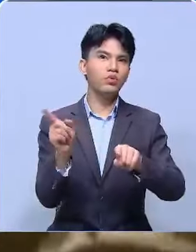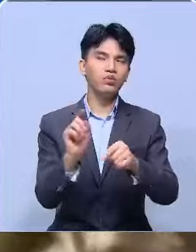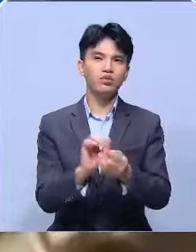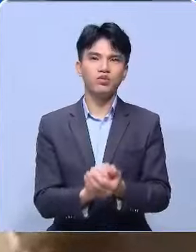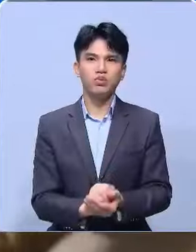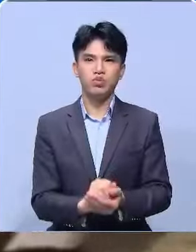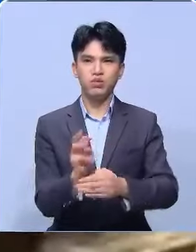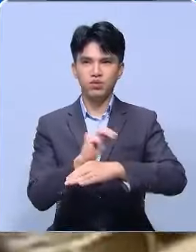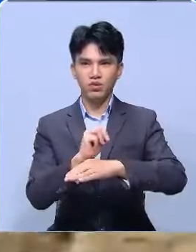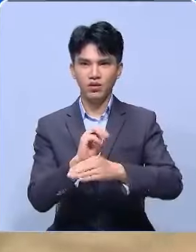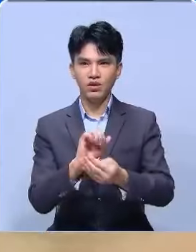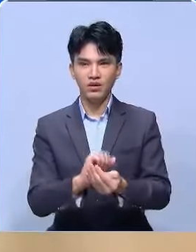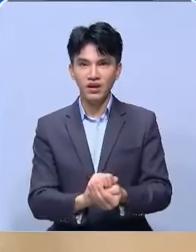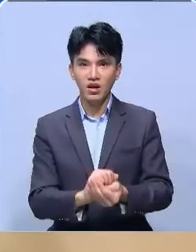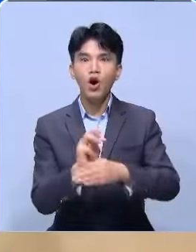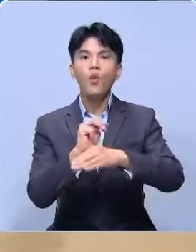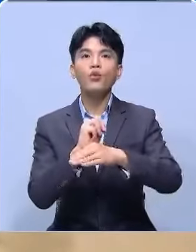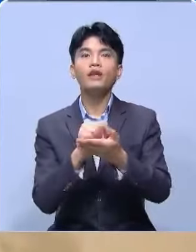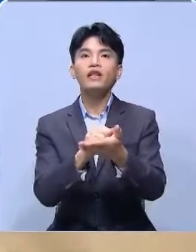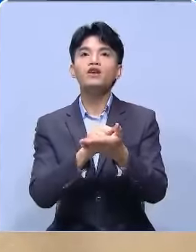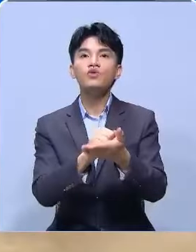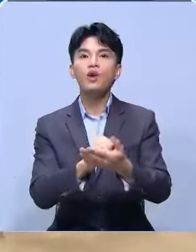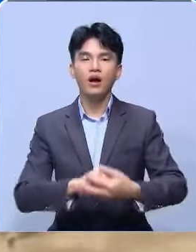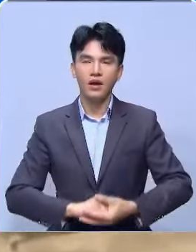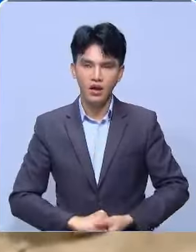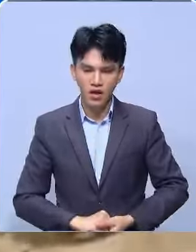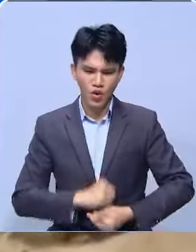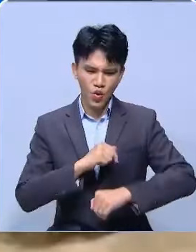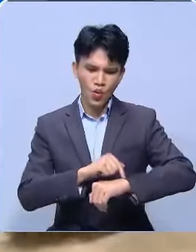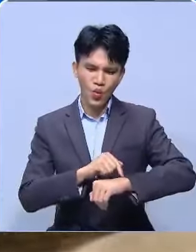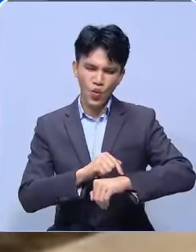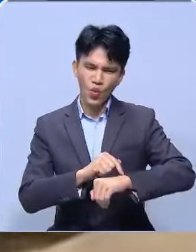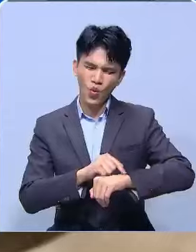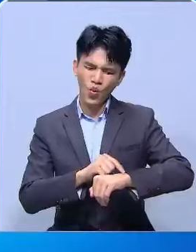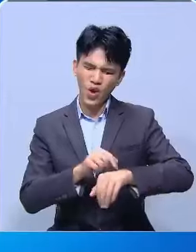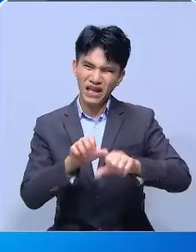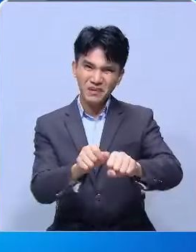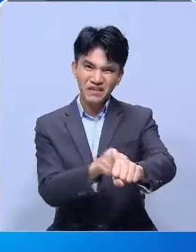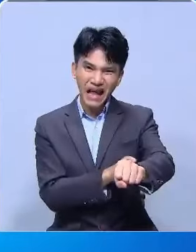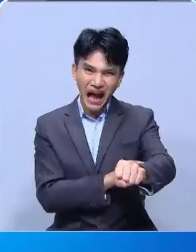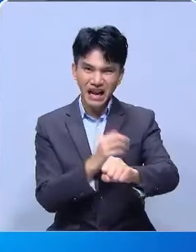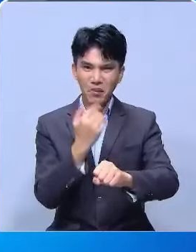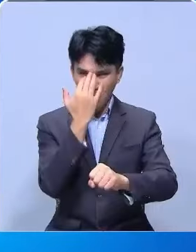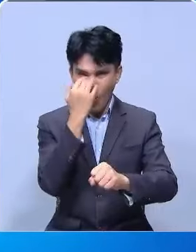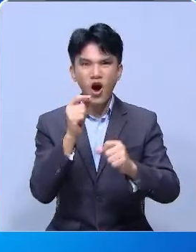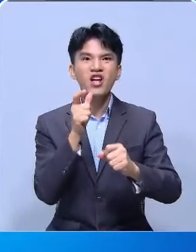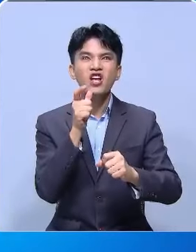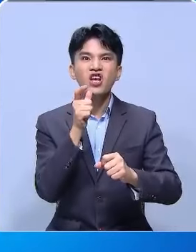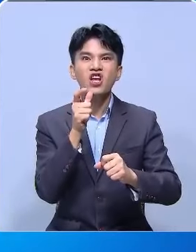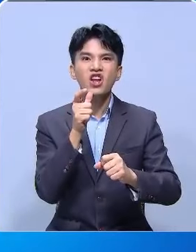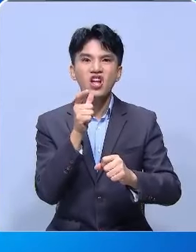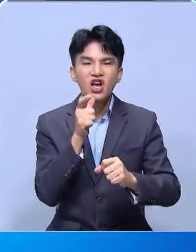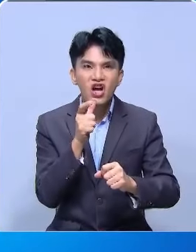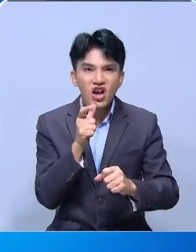มูลนิธิสว่างเบญจธรรมสมุทรสงครามมาถึงก็ใช้เวลาพักใหญ่นะมันตัวใหญ่4เมตรกว่าคุณผู้ชมเออไม่4เมตรกว่า